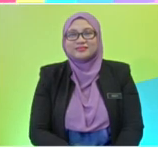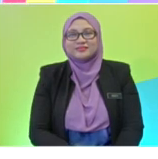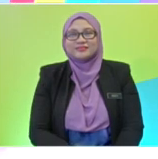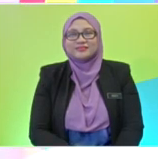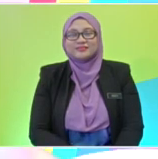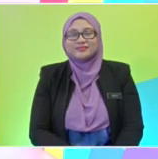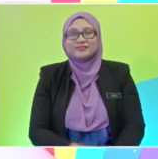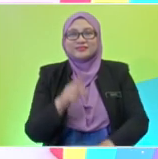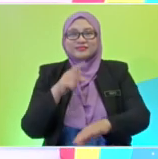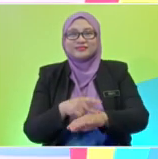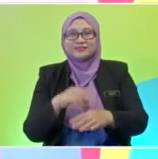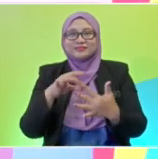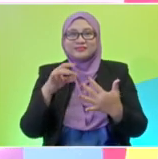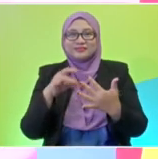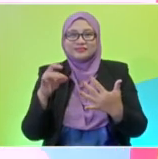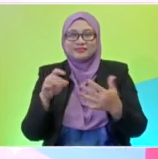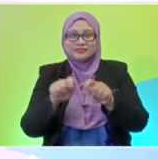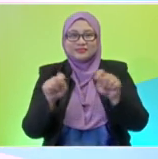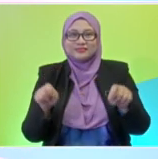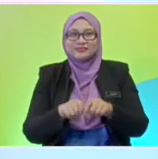memilih tempat duduk